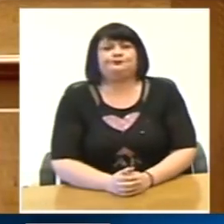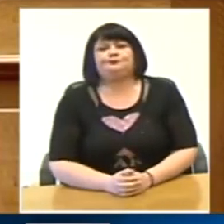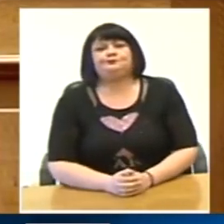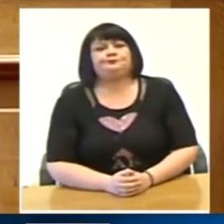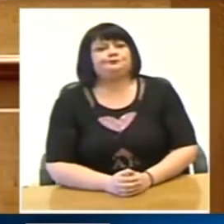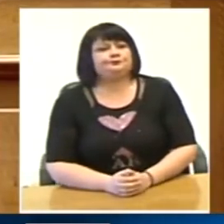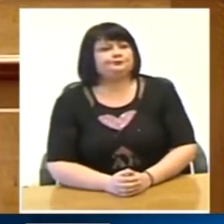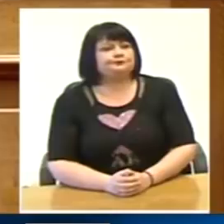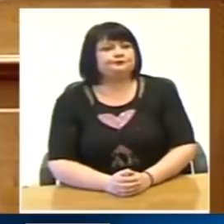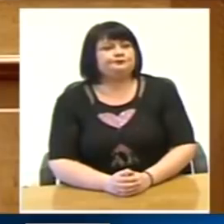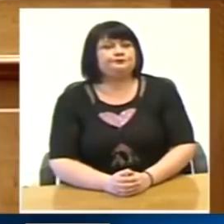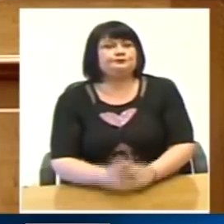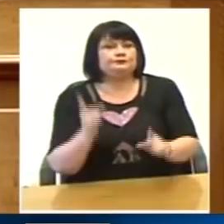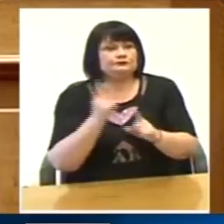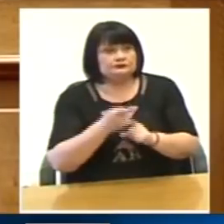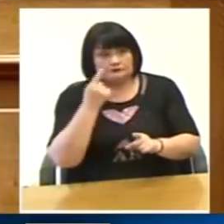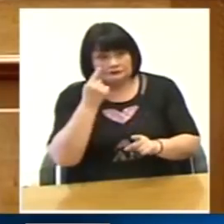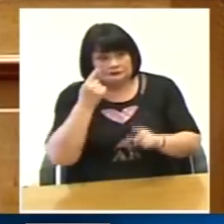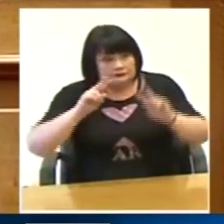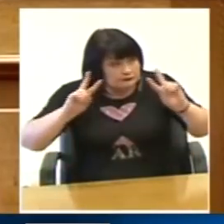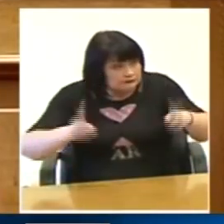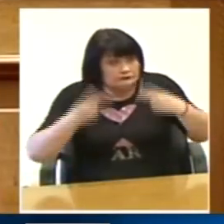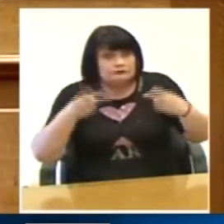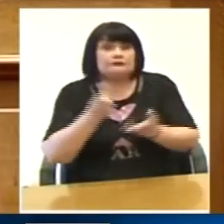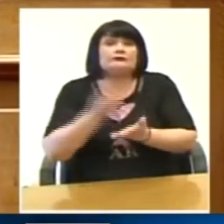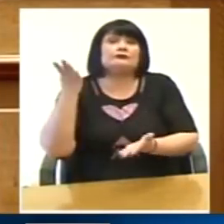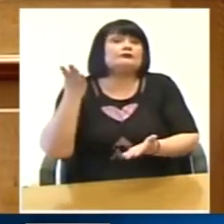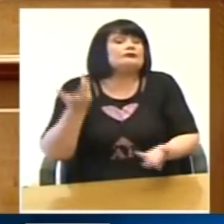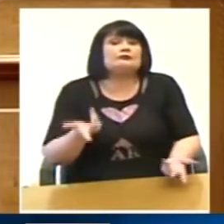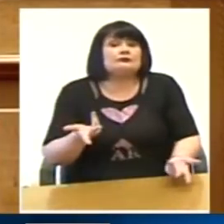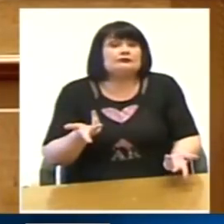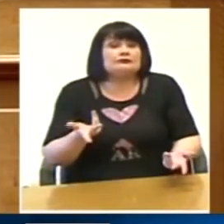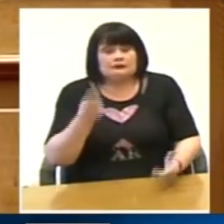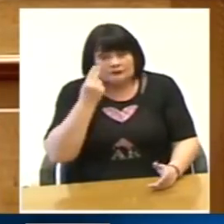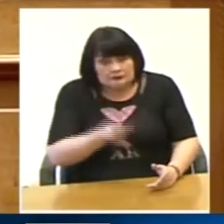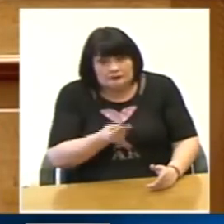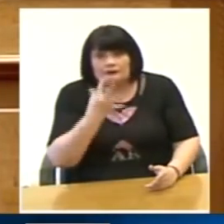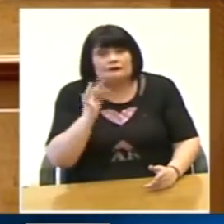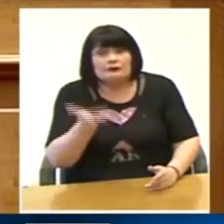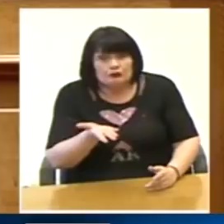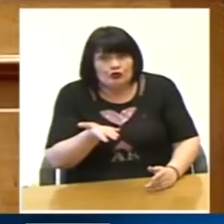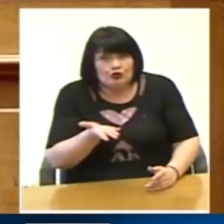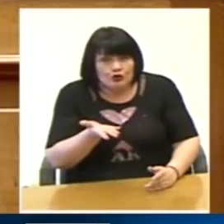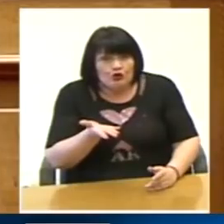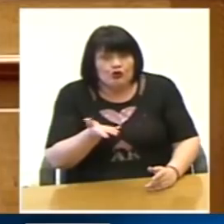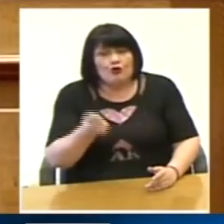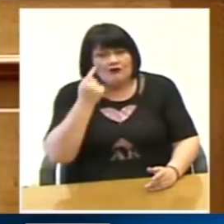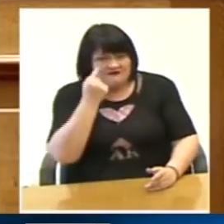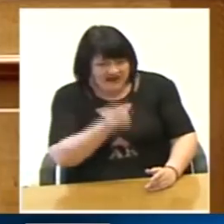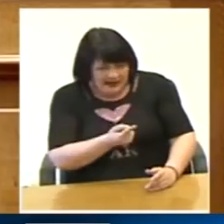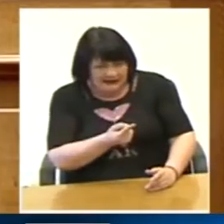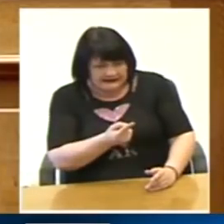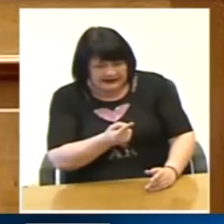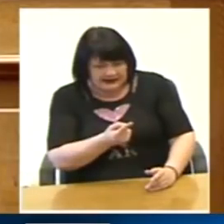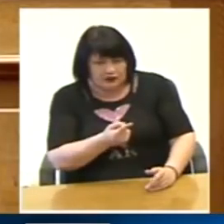Και είναι ιδιαίτερα αποκαλυπτική αυτή η έκθεση αξιολόγησης. Γιατί τι άλλο, για ποιο λόγο, γιατί ακριβώς αποκαλύπτει ότι